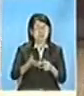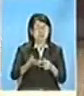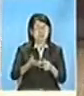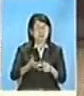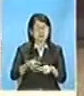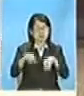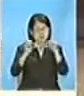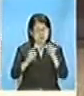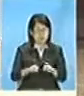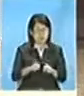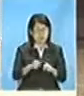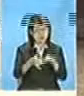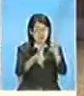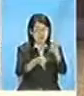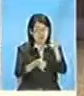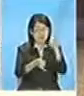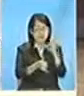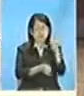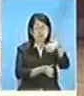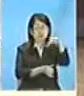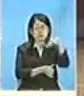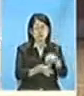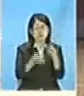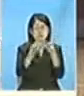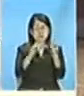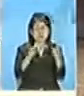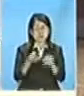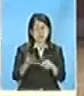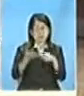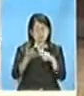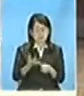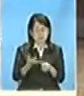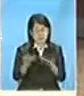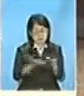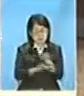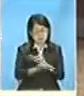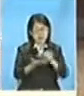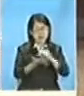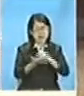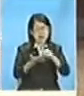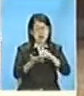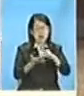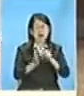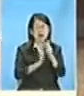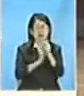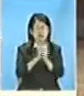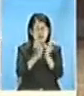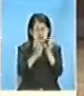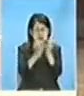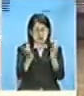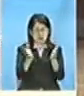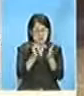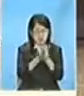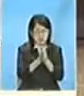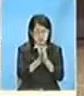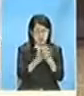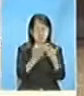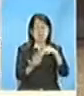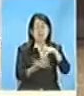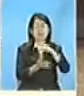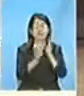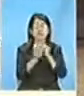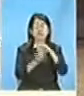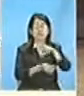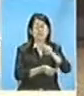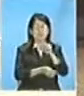ในองค์กรอิสระรวมทั้งการพิจารณาร่างรัฐธรรมนูญที่ต้องพิจารณาร่วมกับทางฝั่งสภาผู้แทนราษฎรดิฉันคิดว่าห